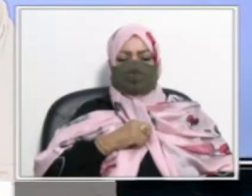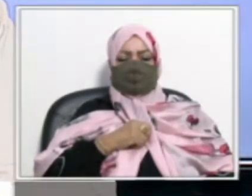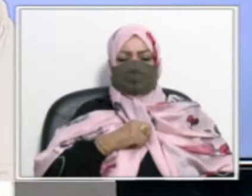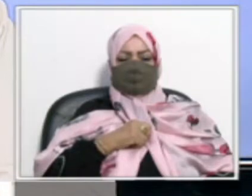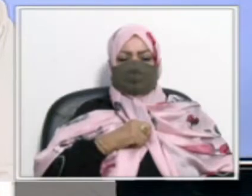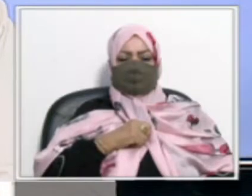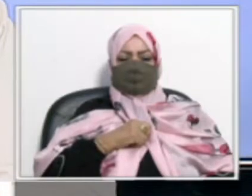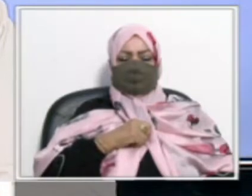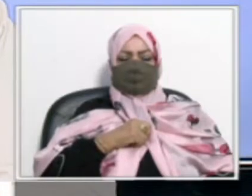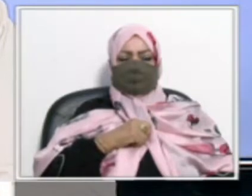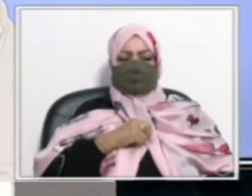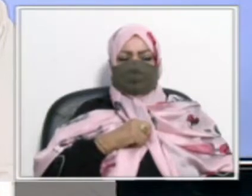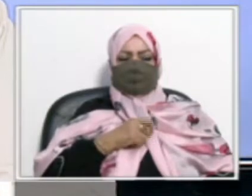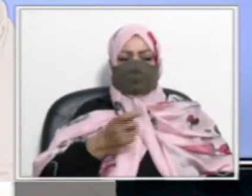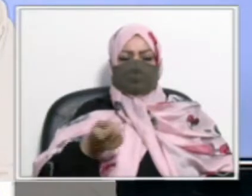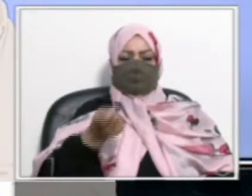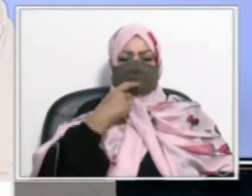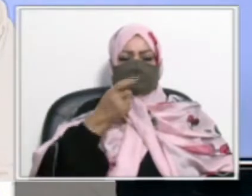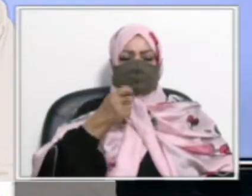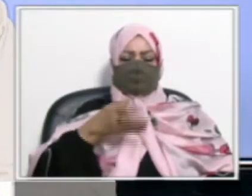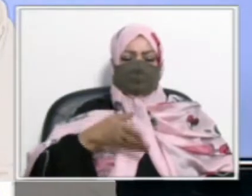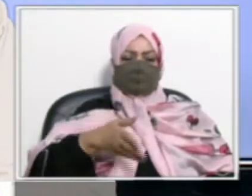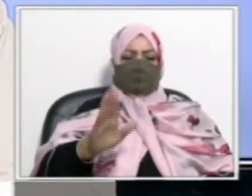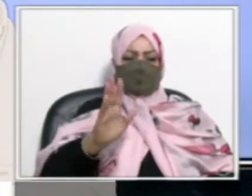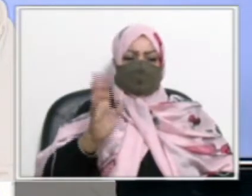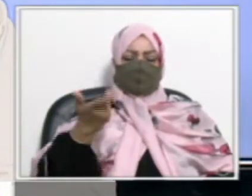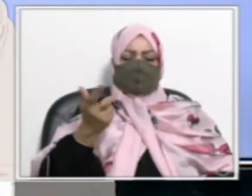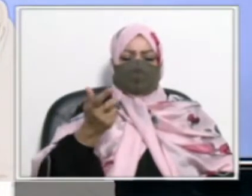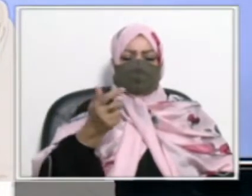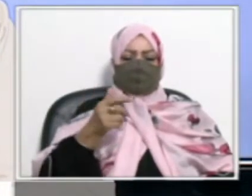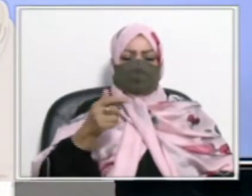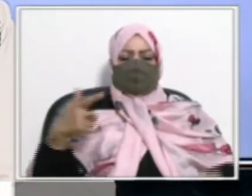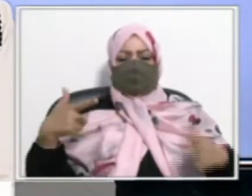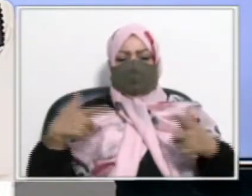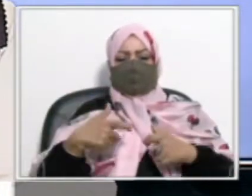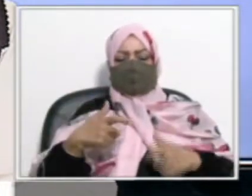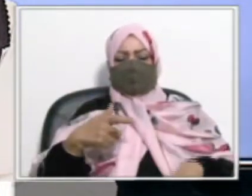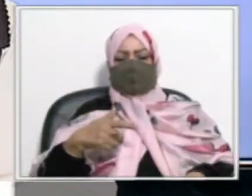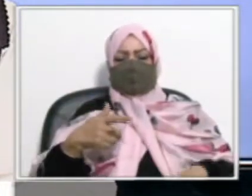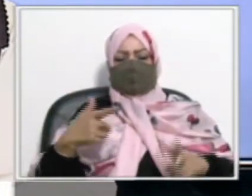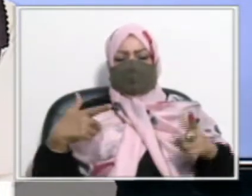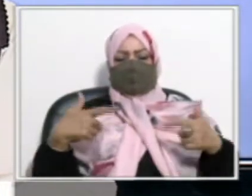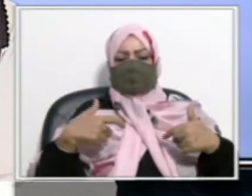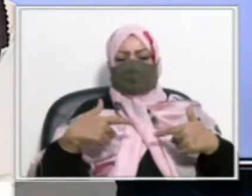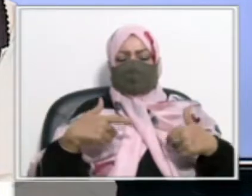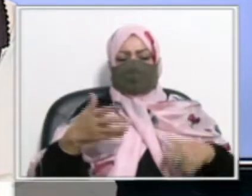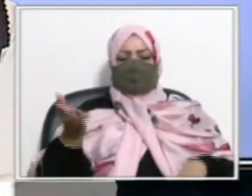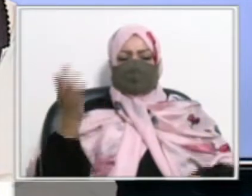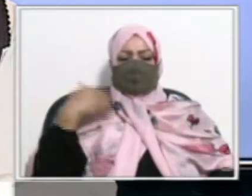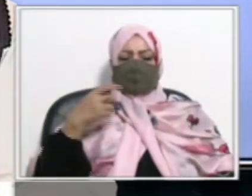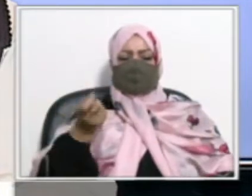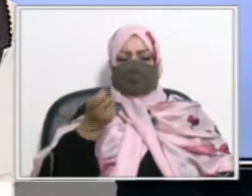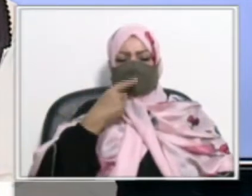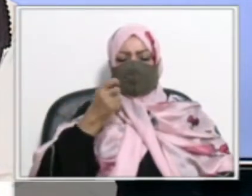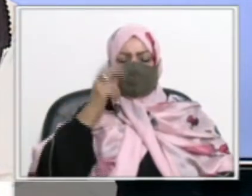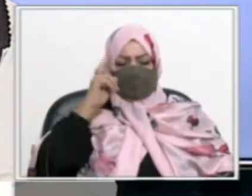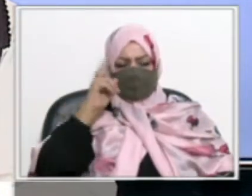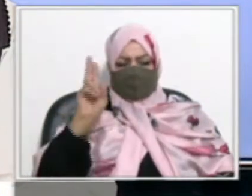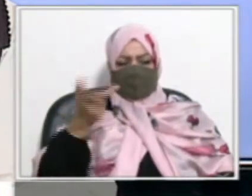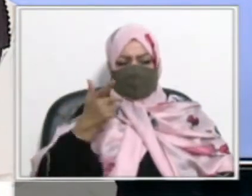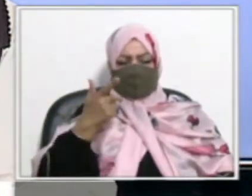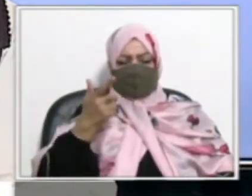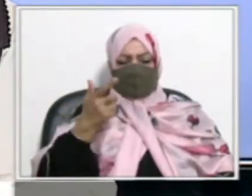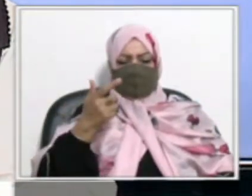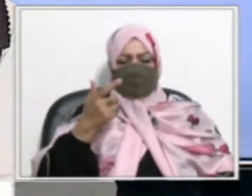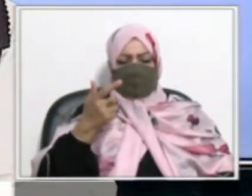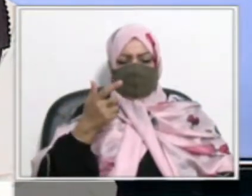هذوما احنا لقيناهم حتى معاهم على الكتايب في الغزايه ولقيناهم هم الفار